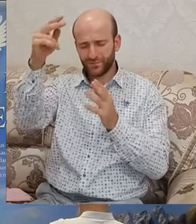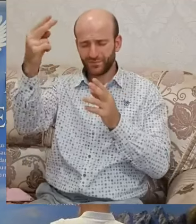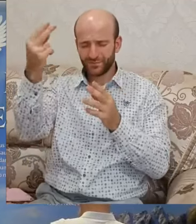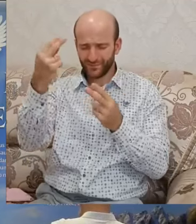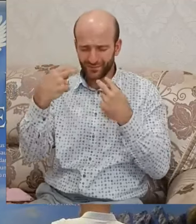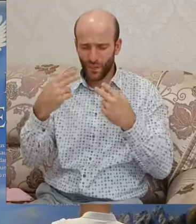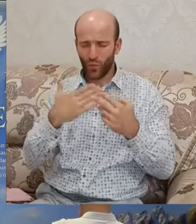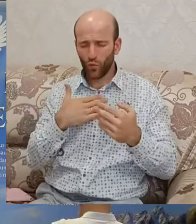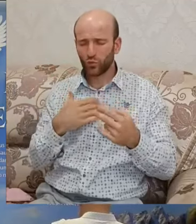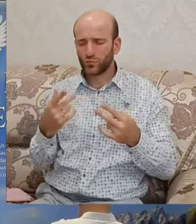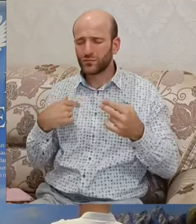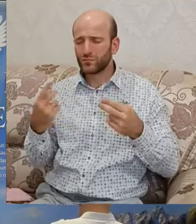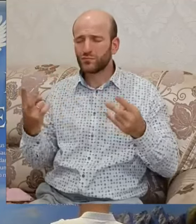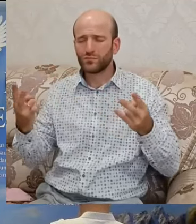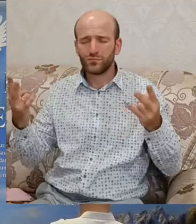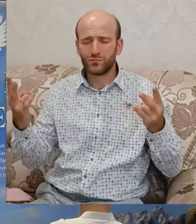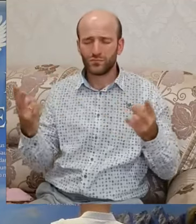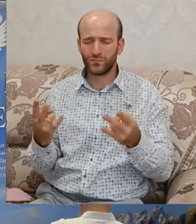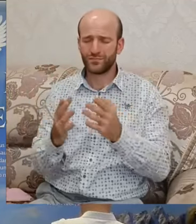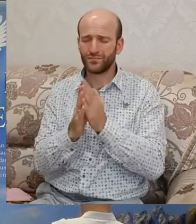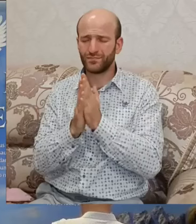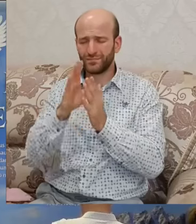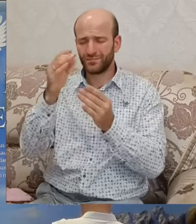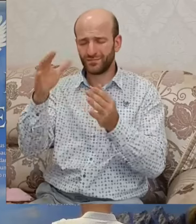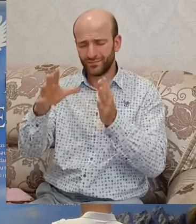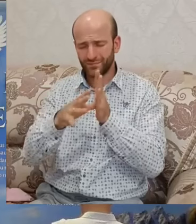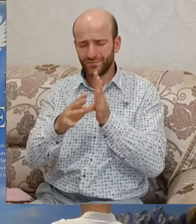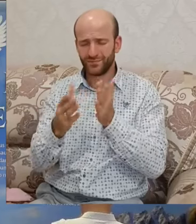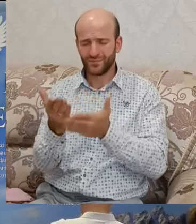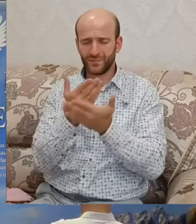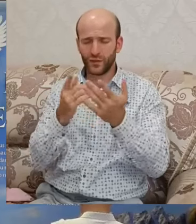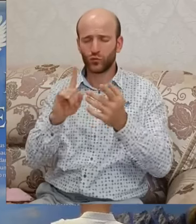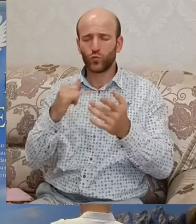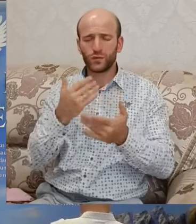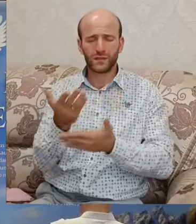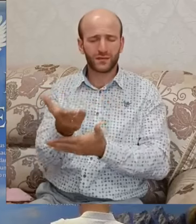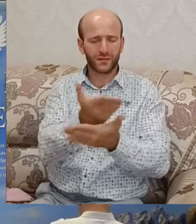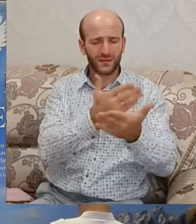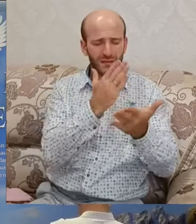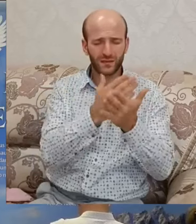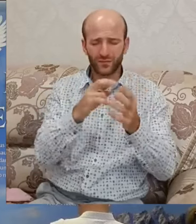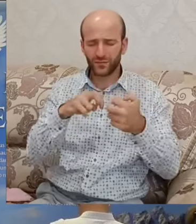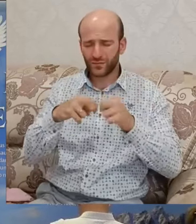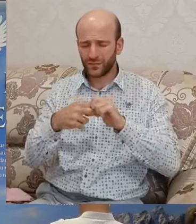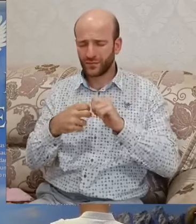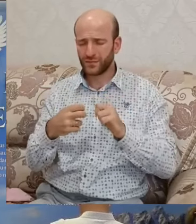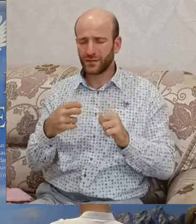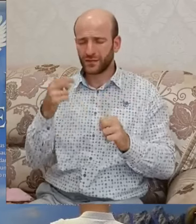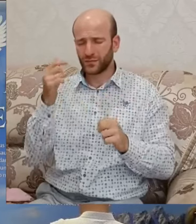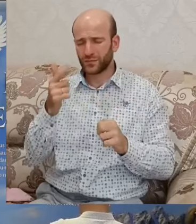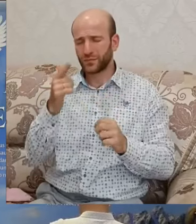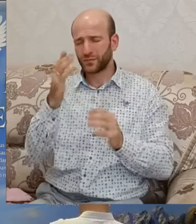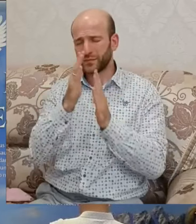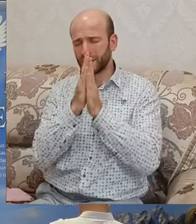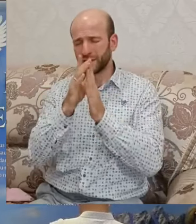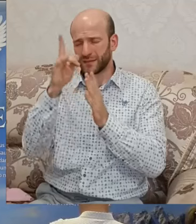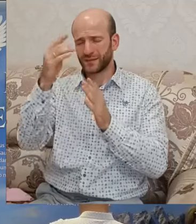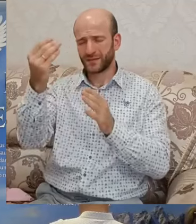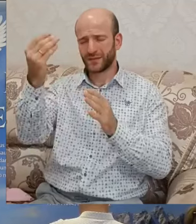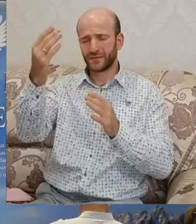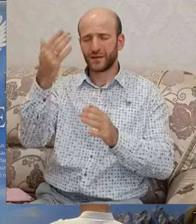скаусмус, Viešpatie Dieve. На наши боли, Господи. Į mūsų problemas, Viešpatie Dieve. На наши проблемы, Господи. Prisilies prie kiekvieno iš mūsų asmeniškai.